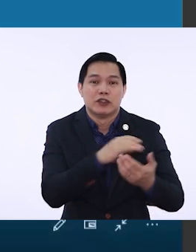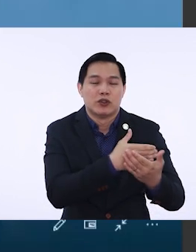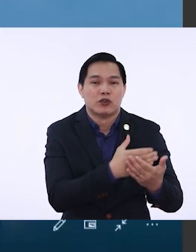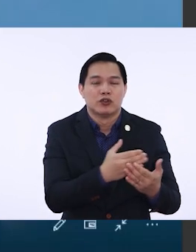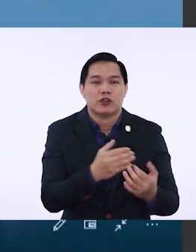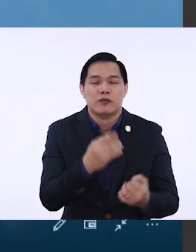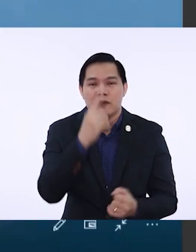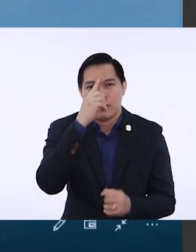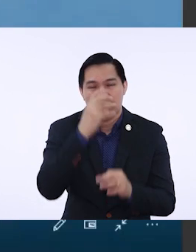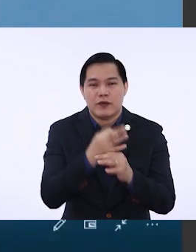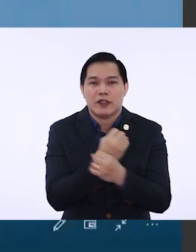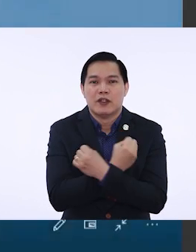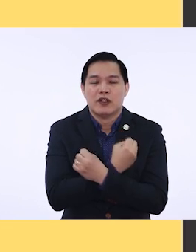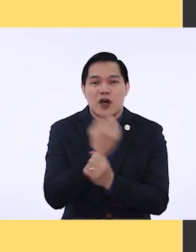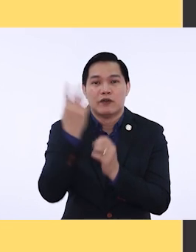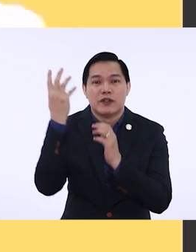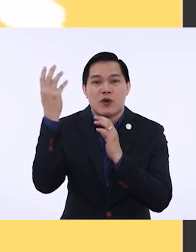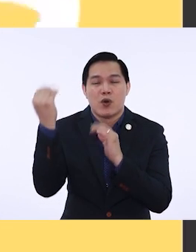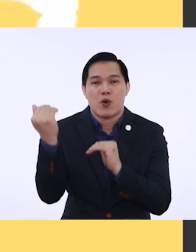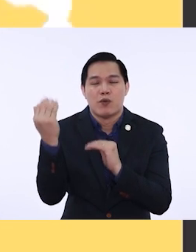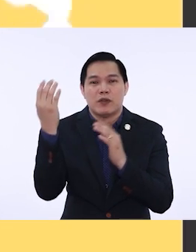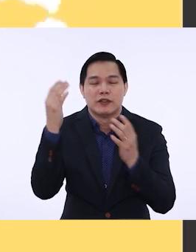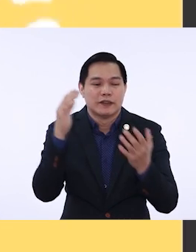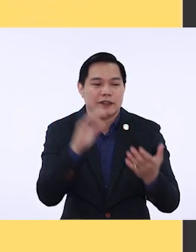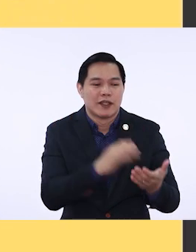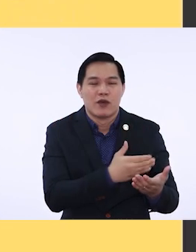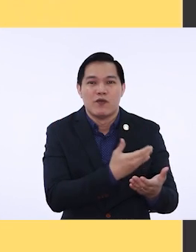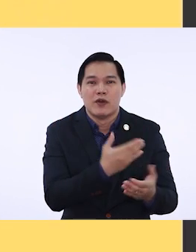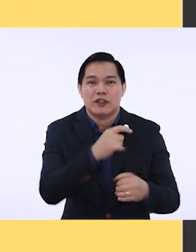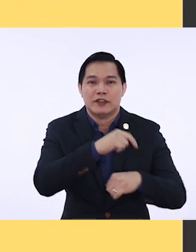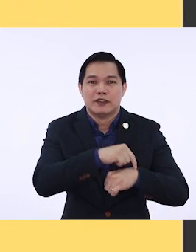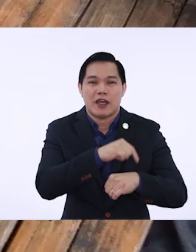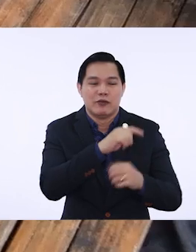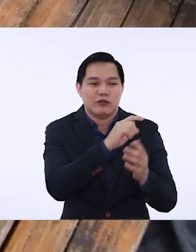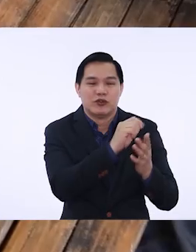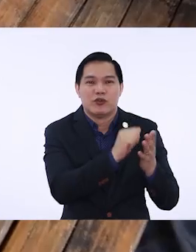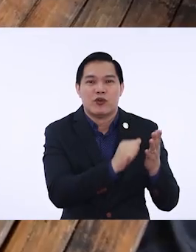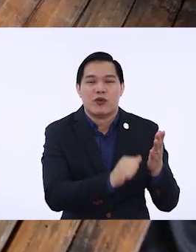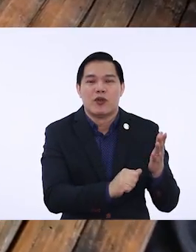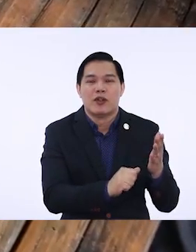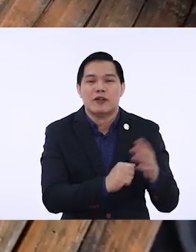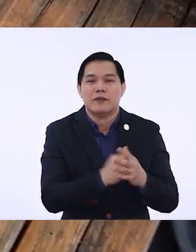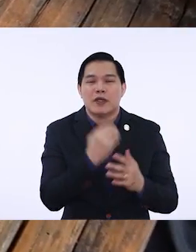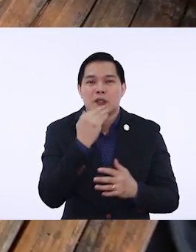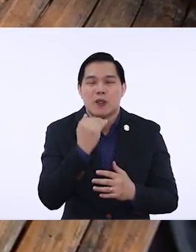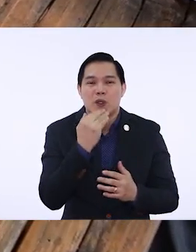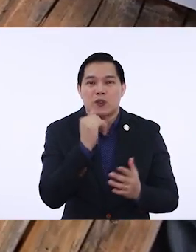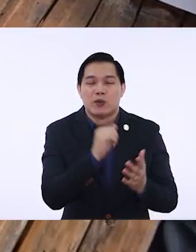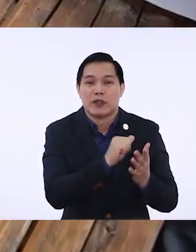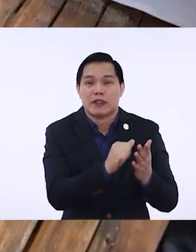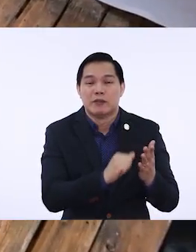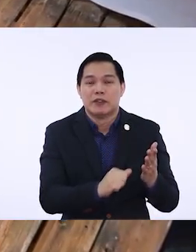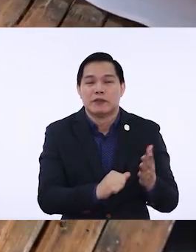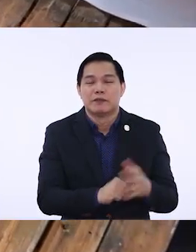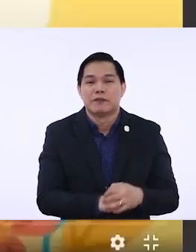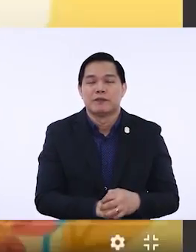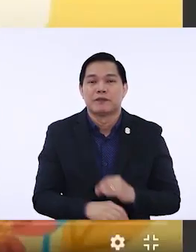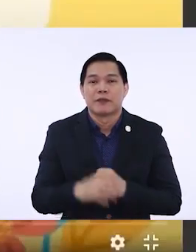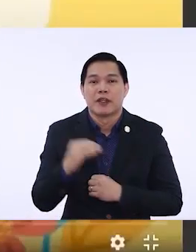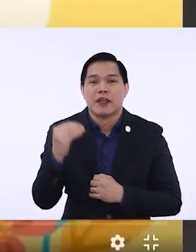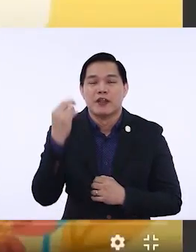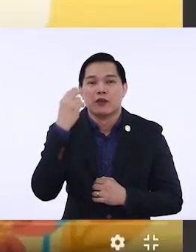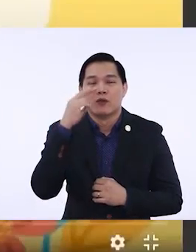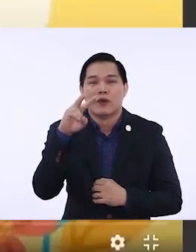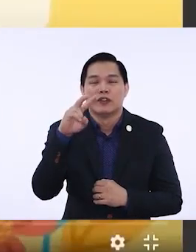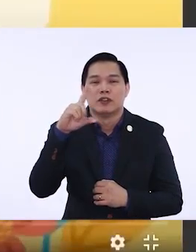Faith, Love and Hope. Nagsagawa po ng Time to Draw, coloring activity at panonood